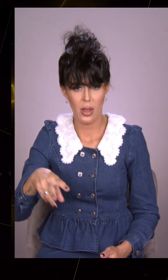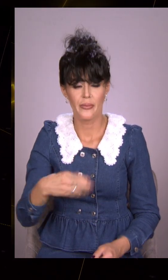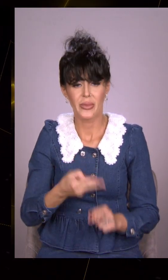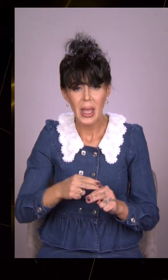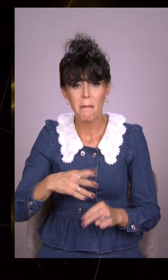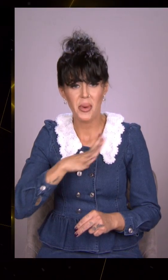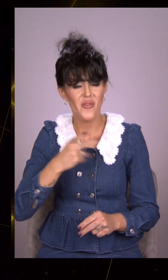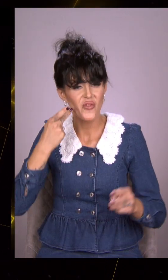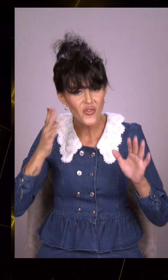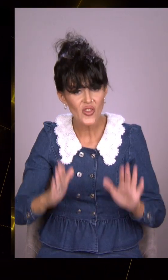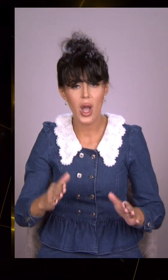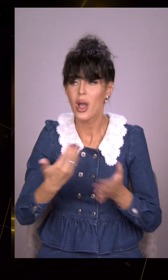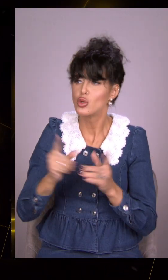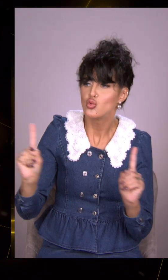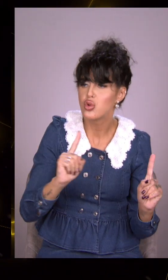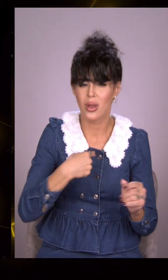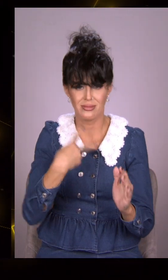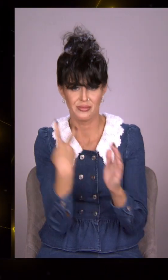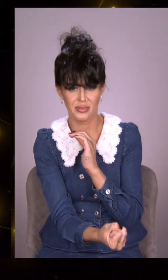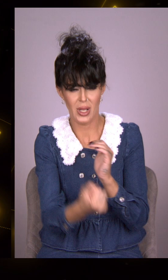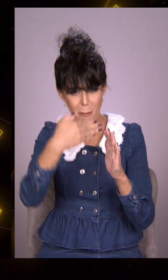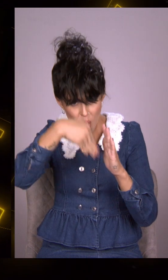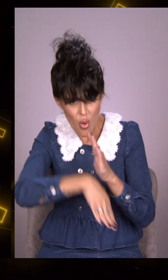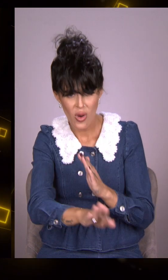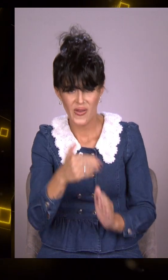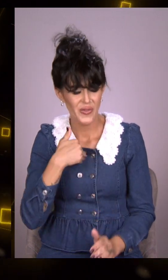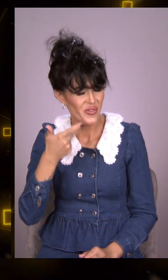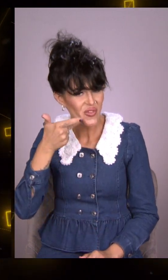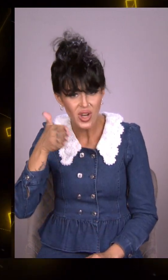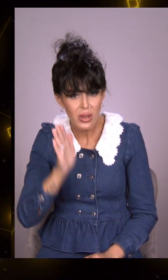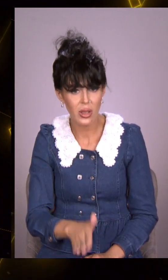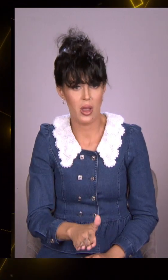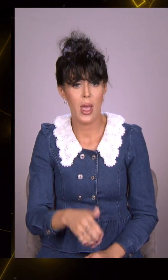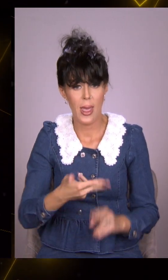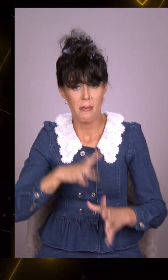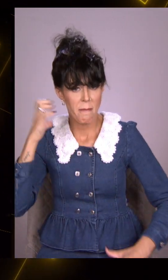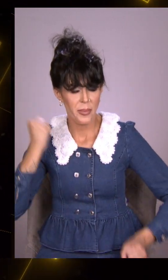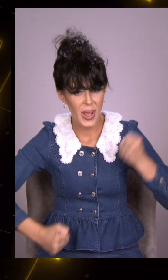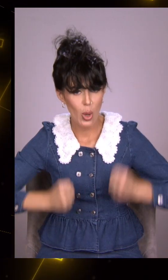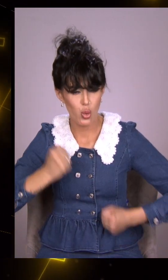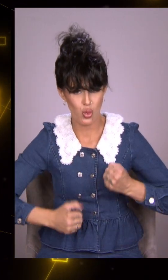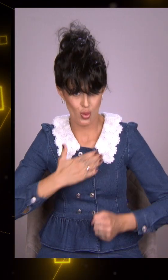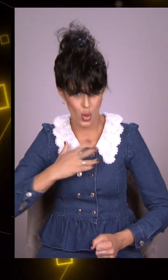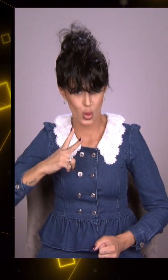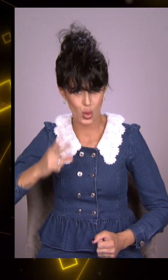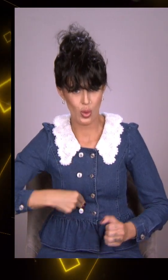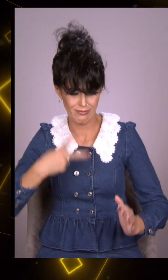ми завжди ховалися у погреб. І Настуся побігла перша.